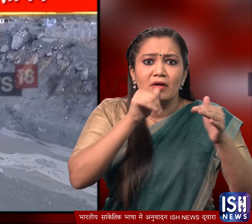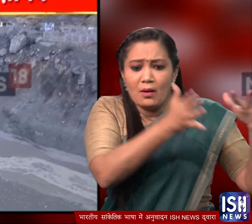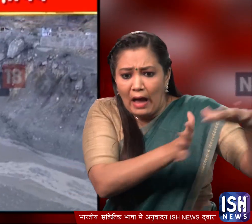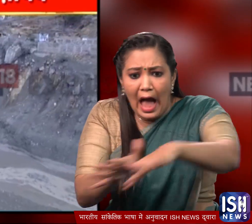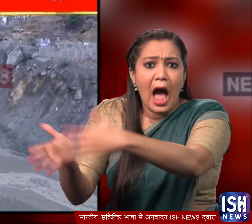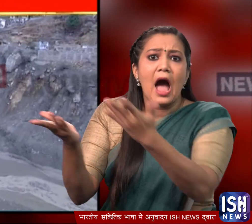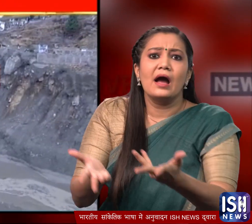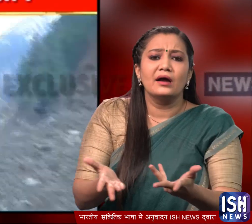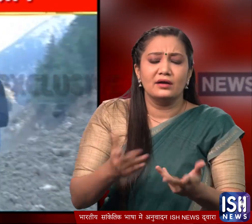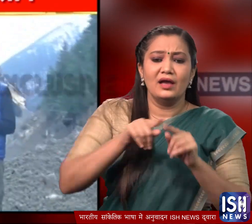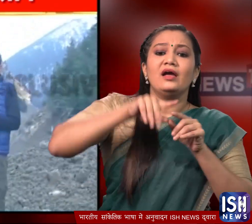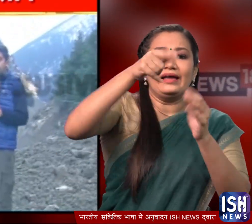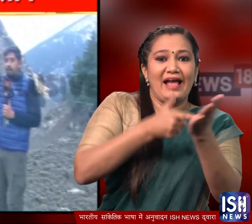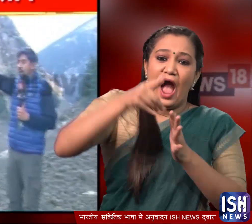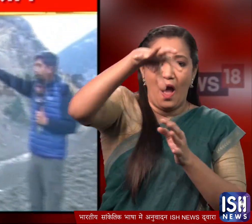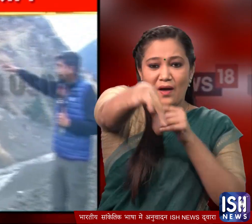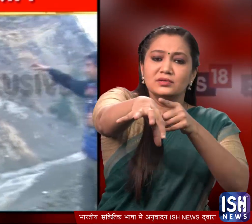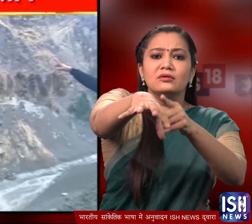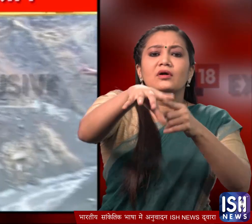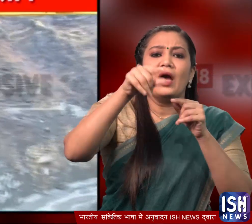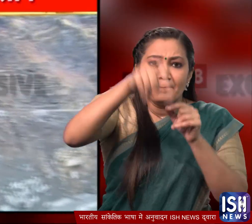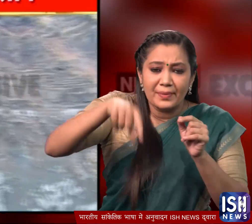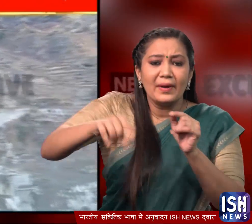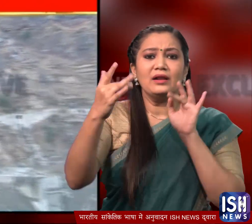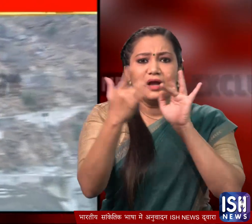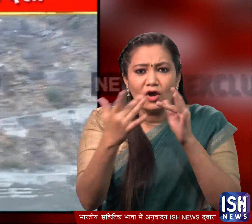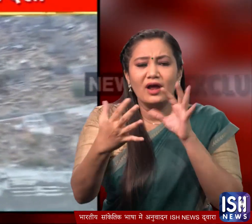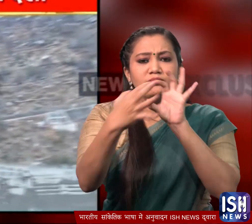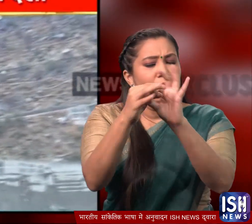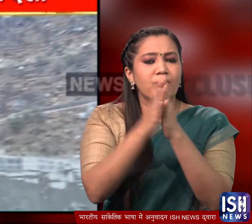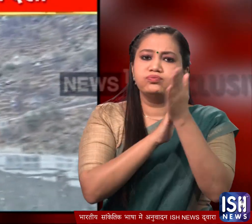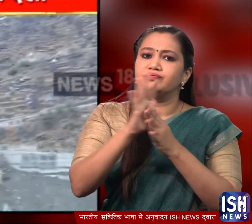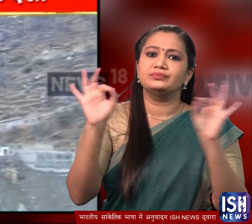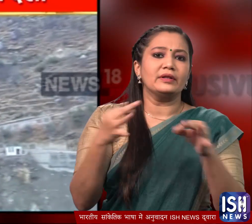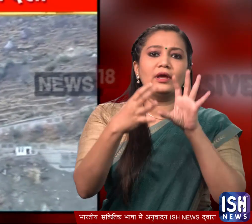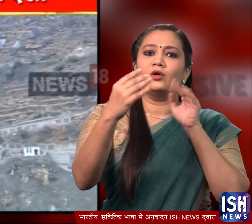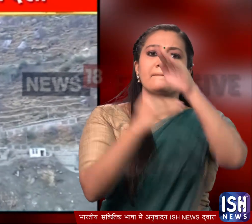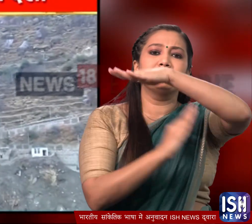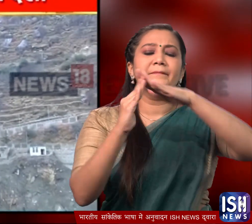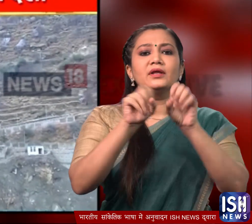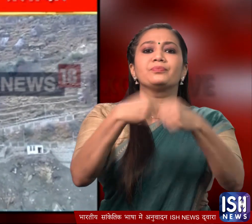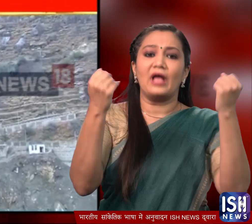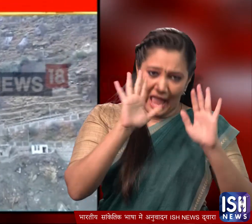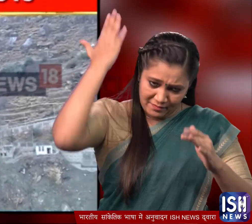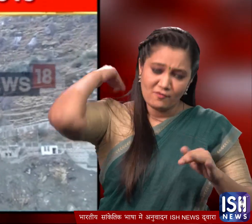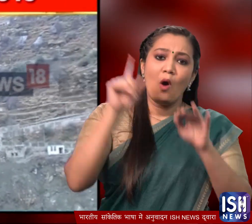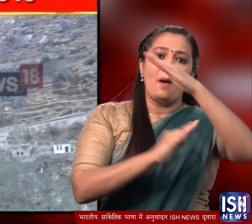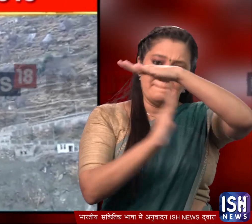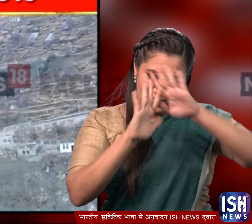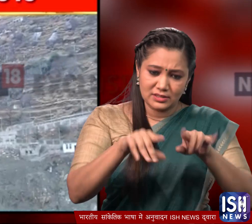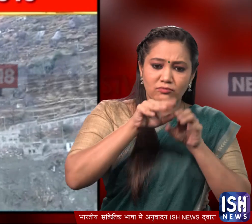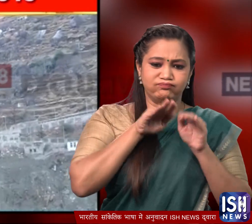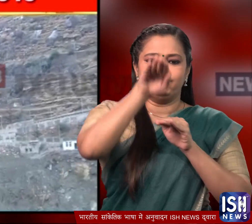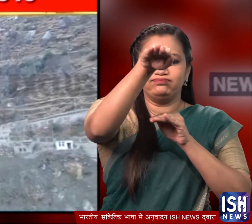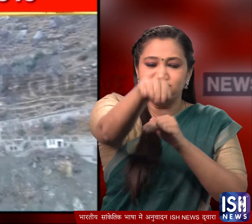वहां सैलाब बह रहा है। सामने गांव है और गांव के लोगों की जो कनेक्टिविटी है वो फिलहाल टूट चुकी है। एक पुल यहाँ पर हुआ